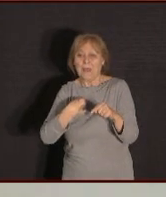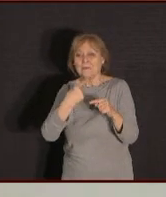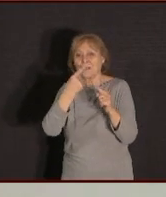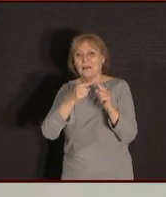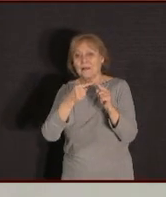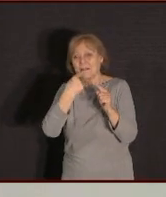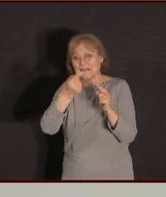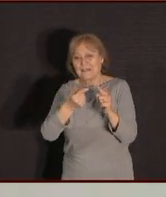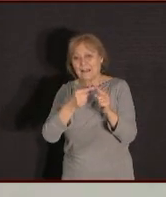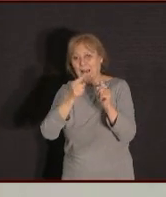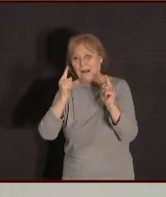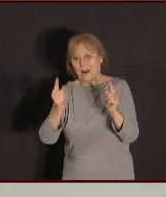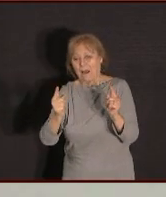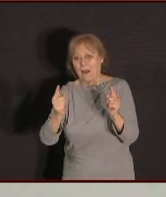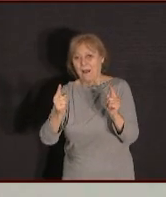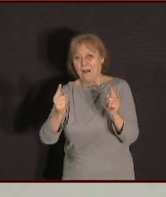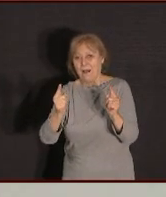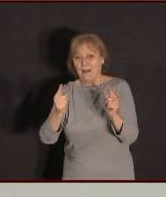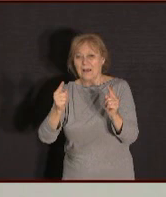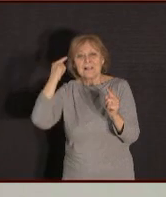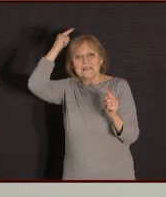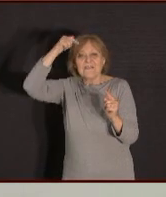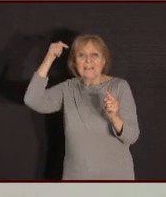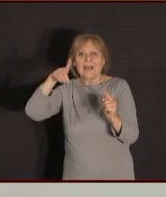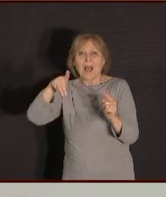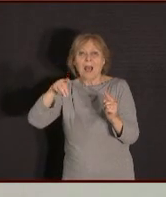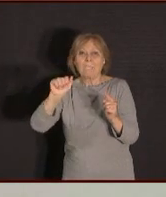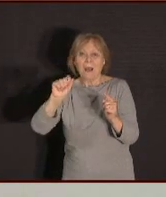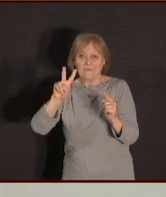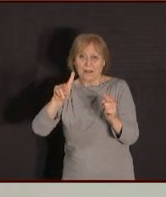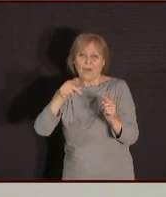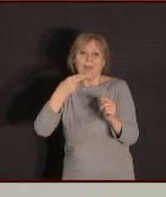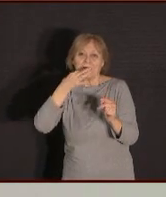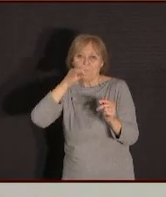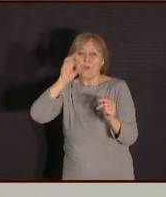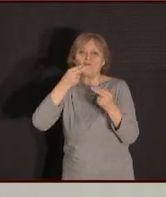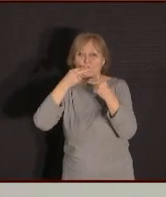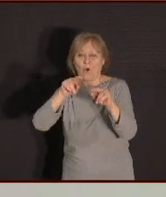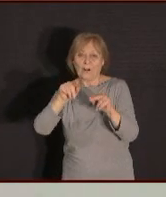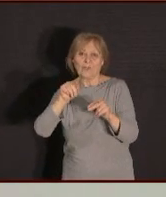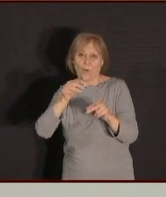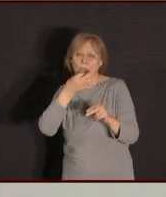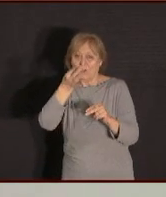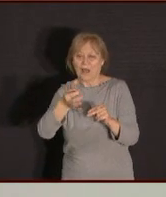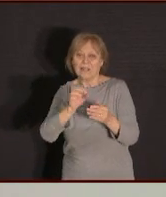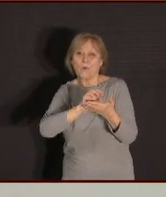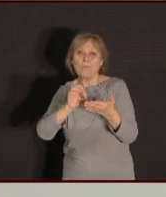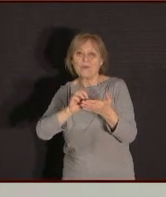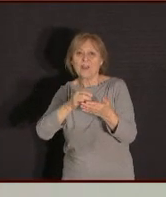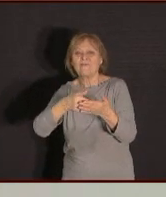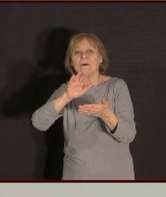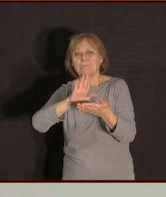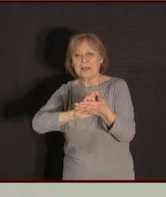citirala kar svetega Pavla, mogoče najboljši odgovor na to vprašanje, ki piše v pismu Rimljanom.